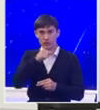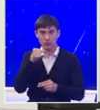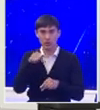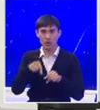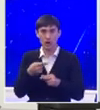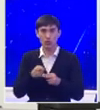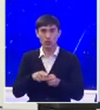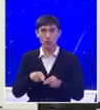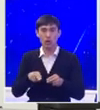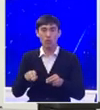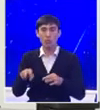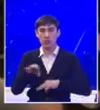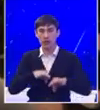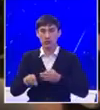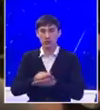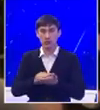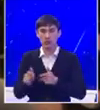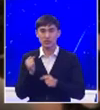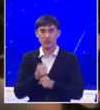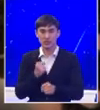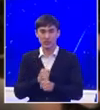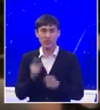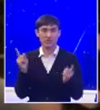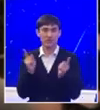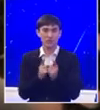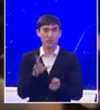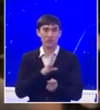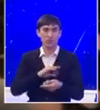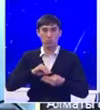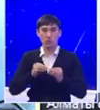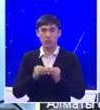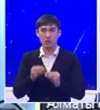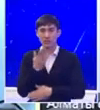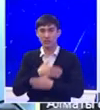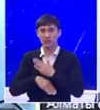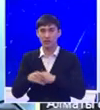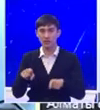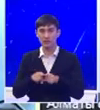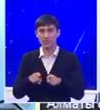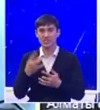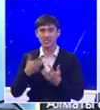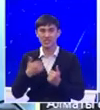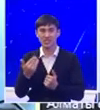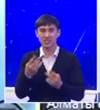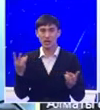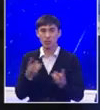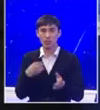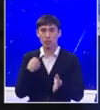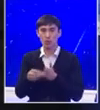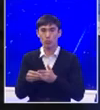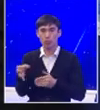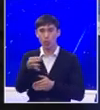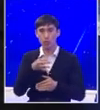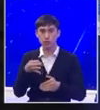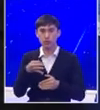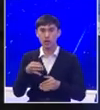сделаем проектно-сметную документацию. В ходе встречи были подняты и проблемы людей с особыми потребностями. Среди них необходимость покупки для области